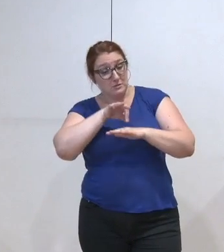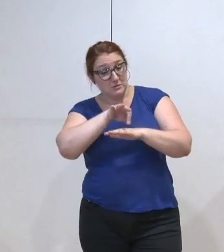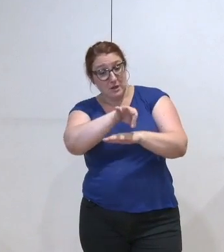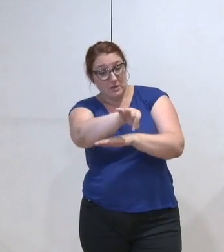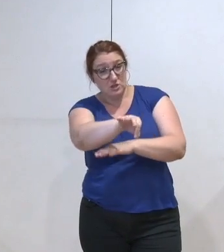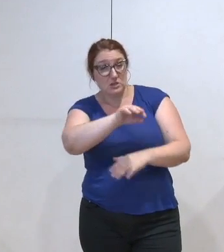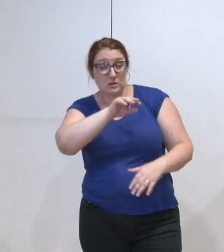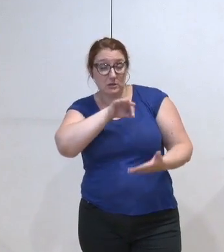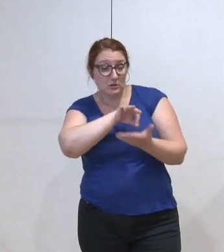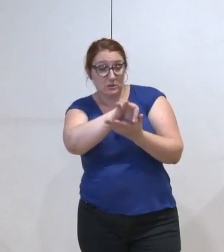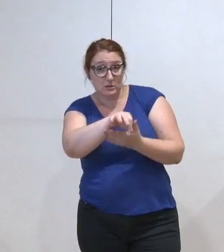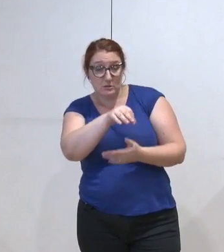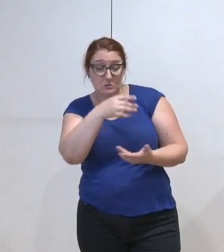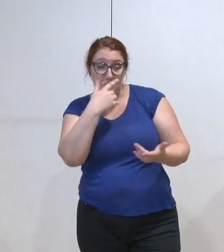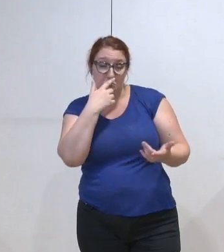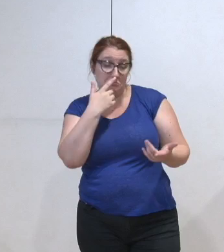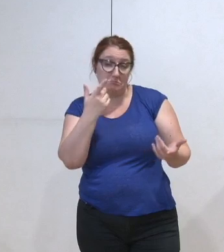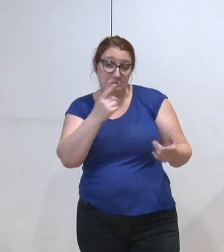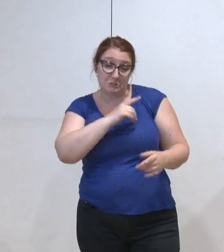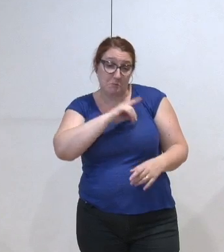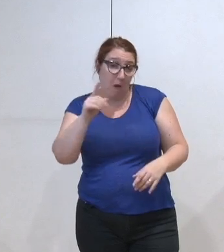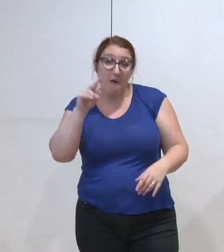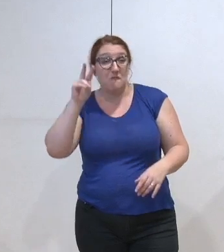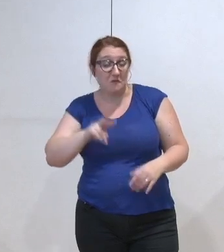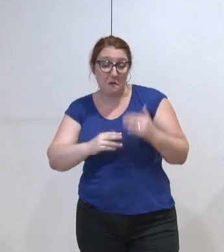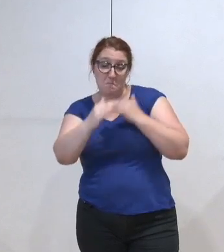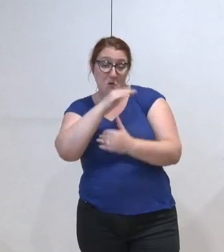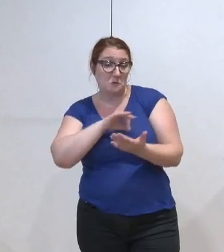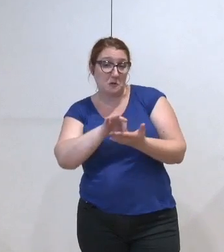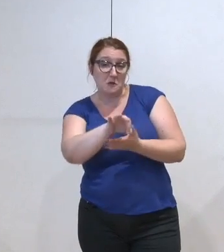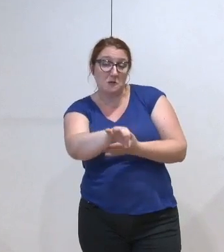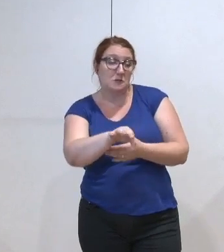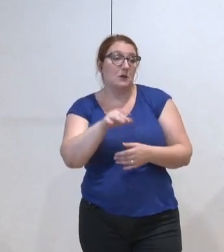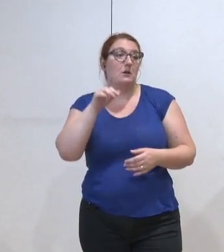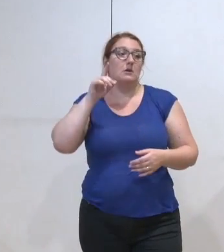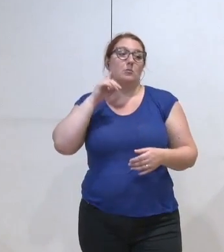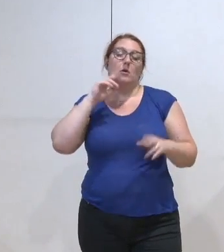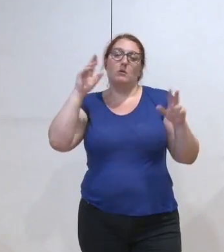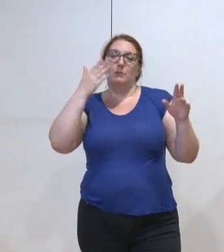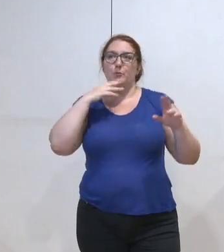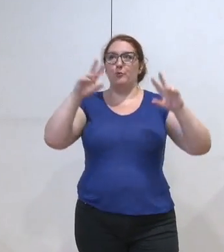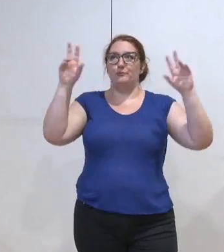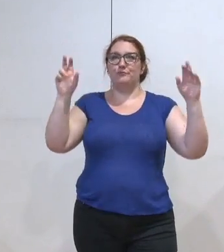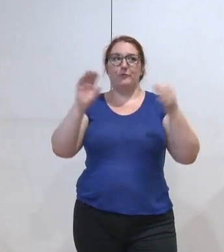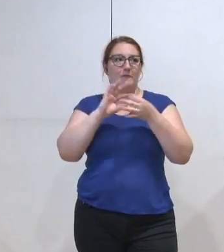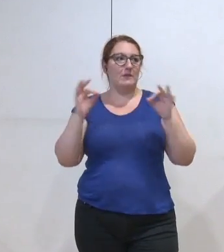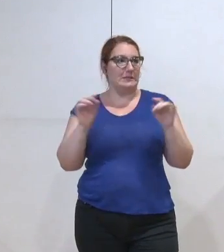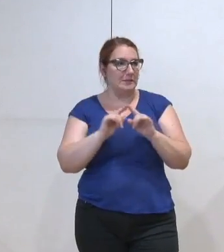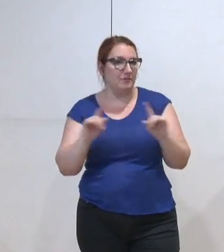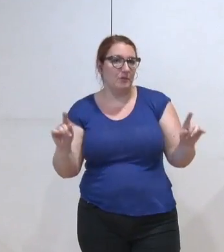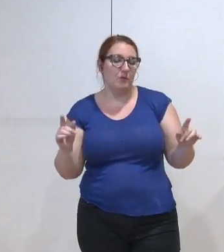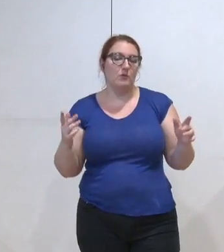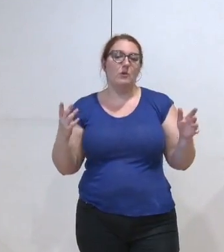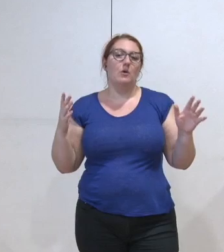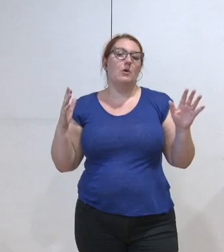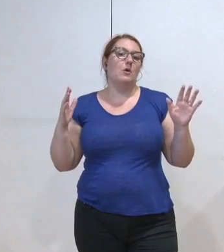pas un plan stratégique parce que alors je dirais différemment les choses on fait référence à un